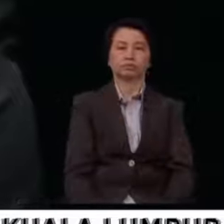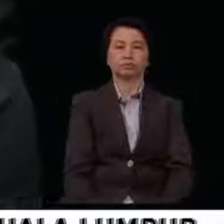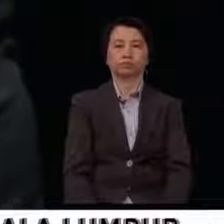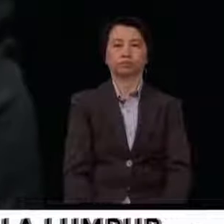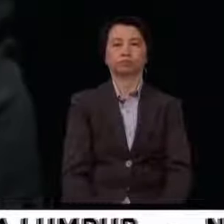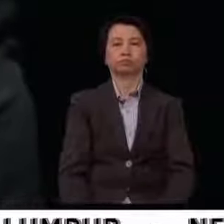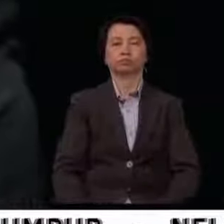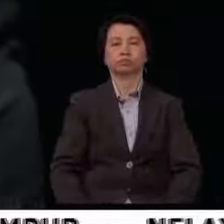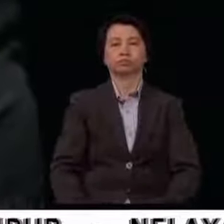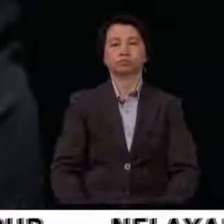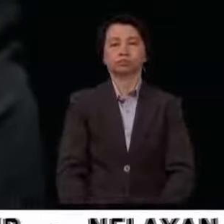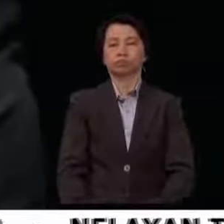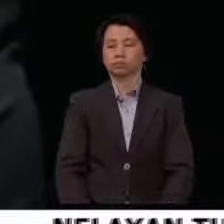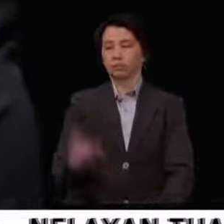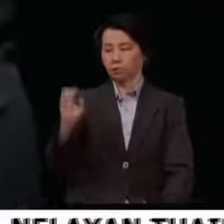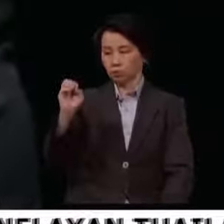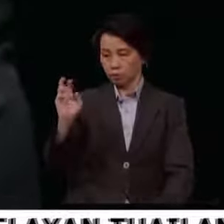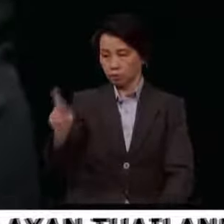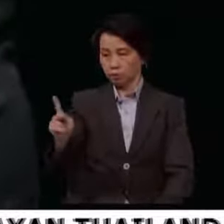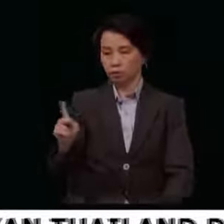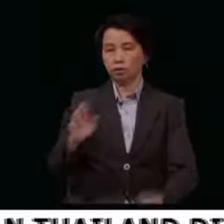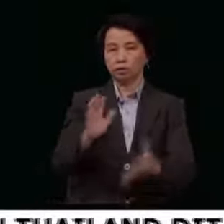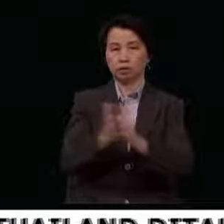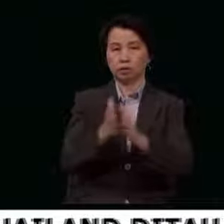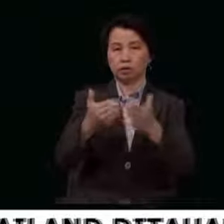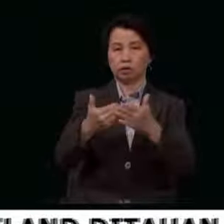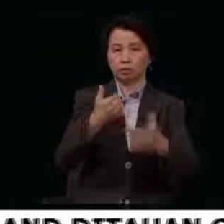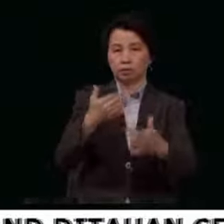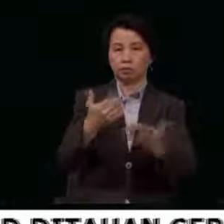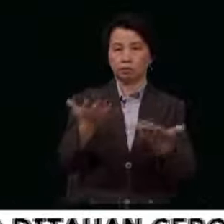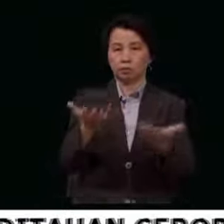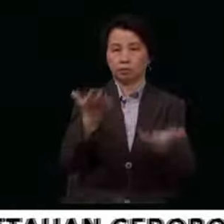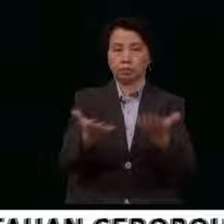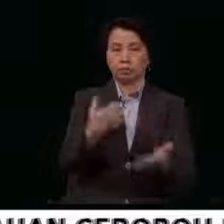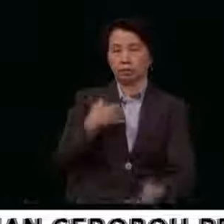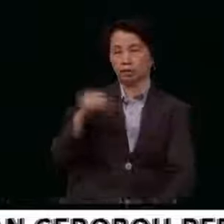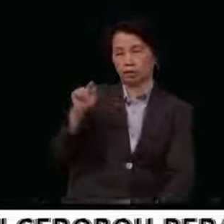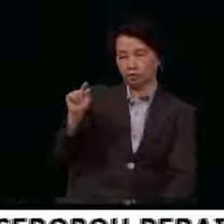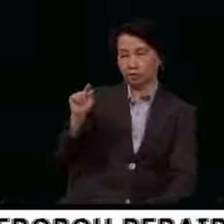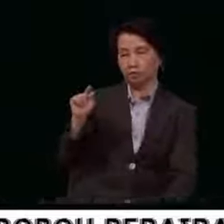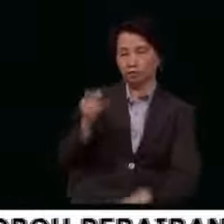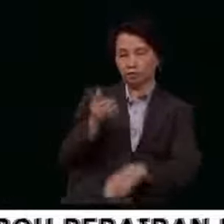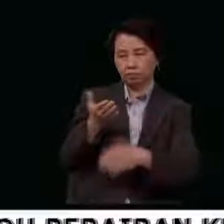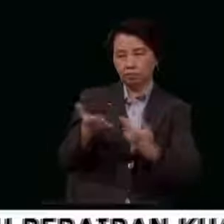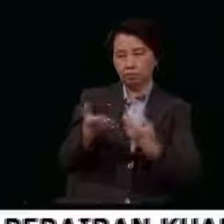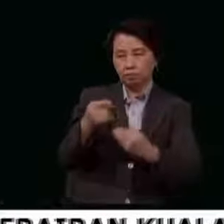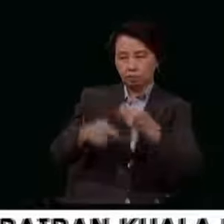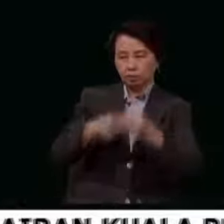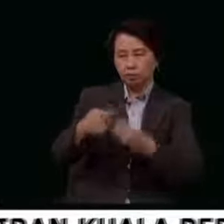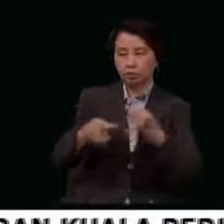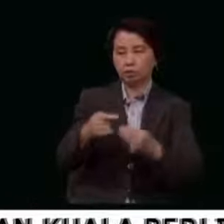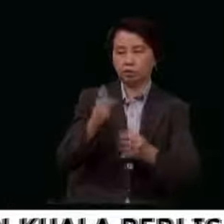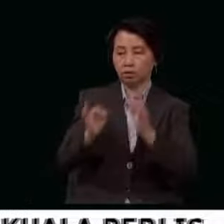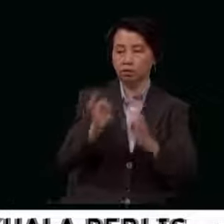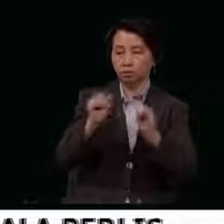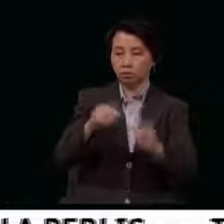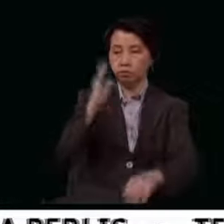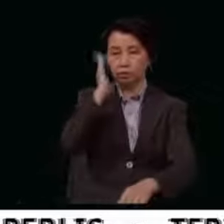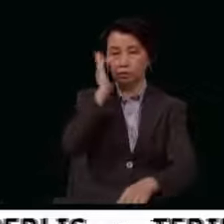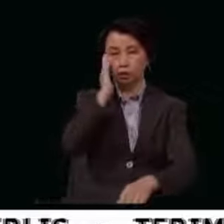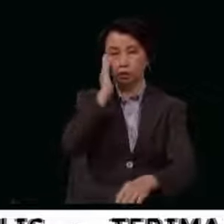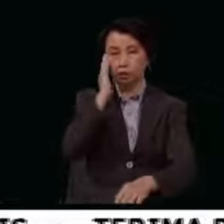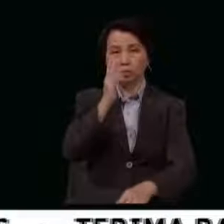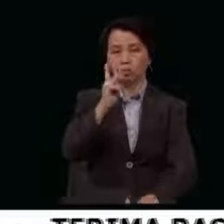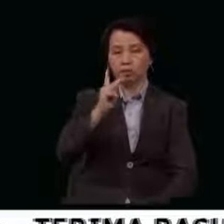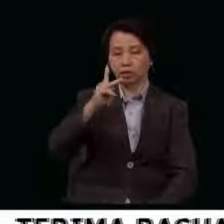pertanian dan industri makanan betul tamunya ataupun khususnya untuk perbekalan semacam musim perayaan ini